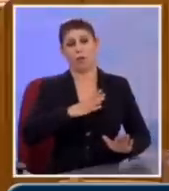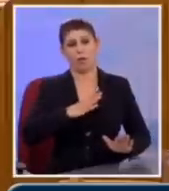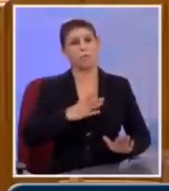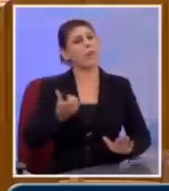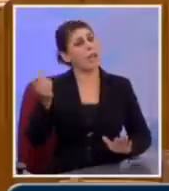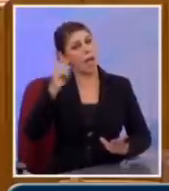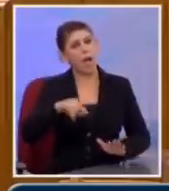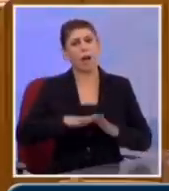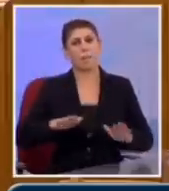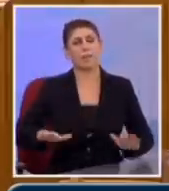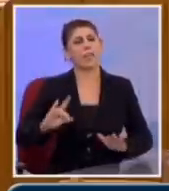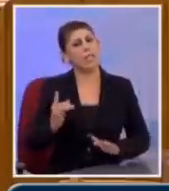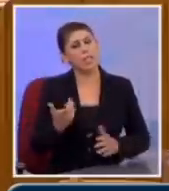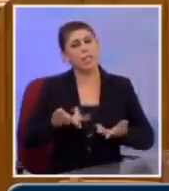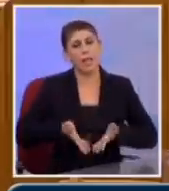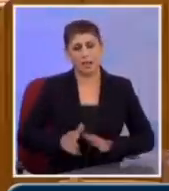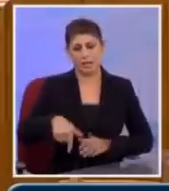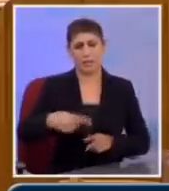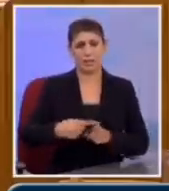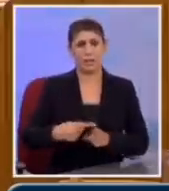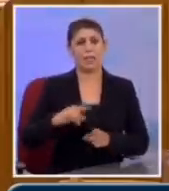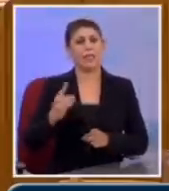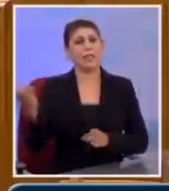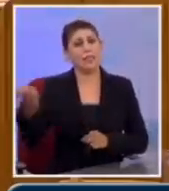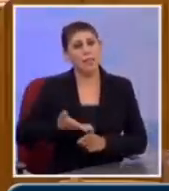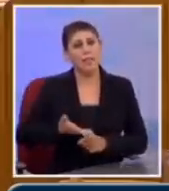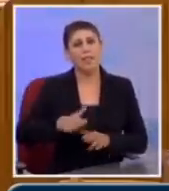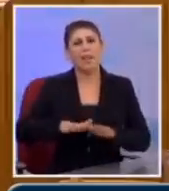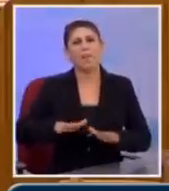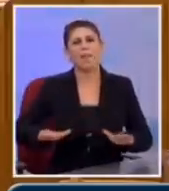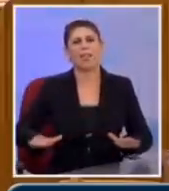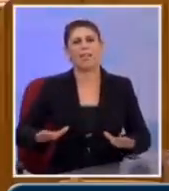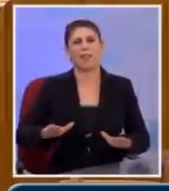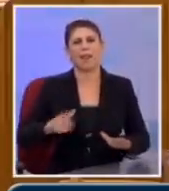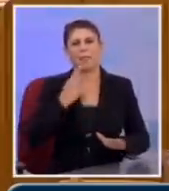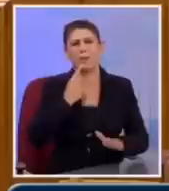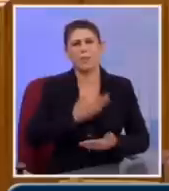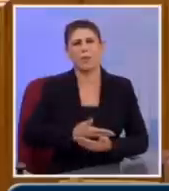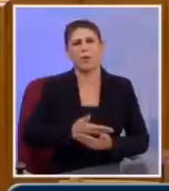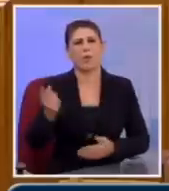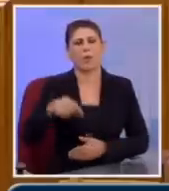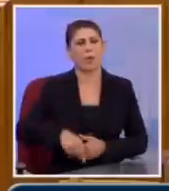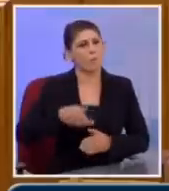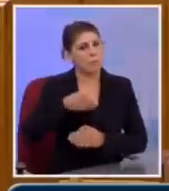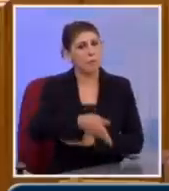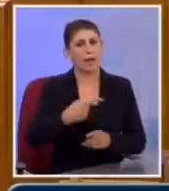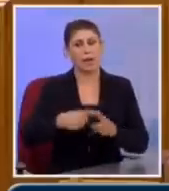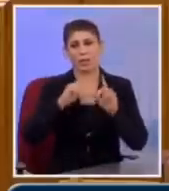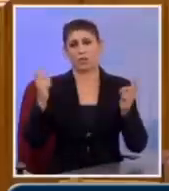άλλα παιδιά που είτε γεννήθηκαν εδώ είτε ήρθαν μικρά εδώ και φίτησαν στα ελληνικά